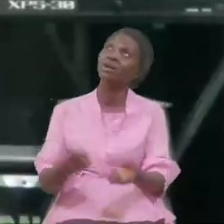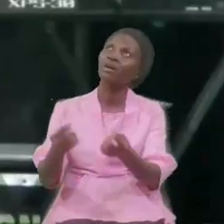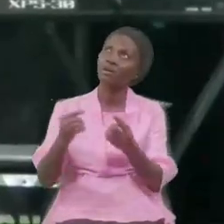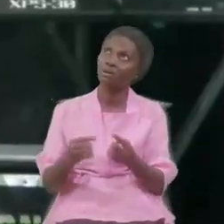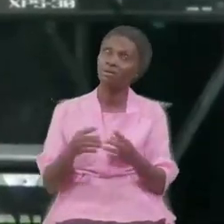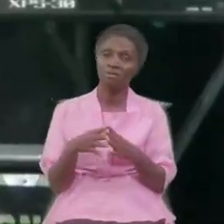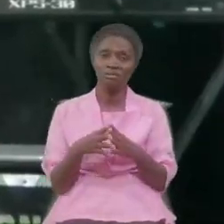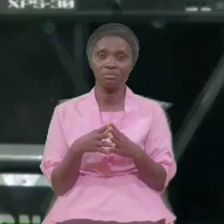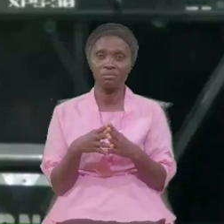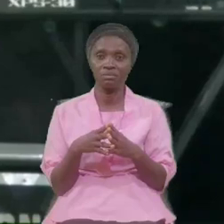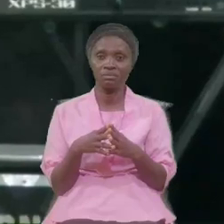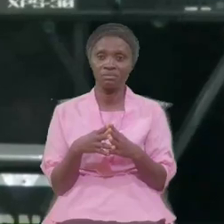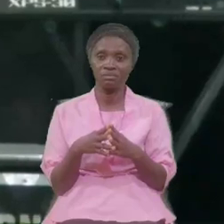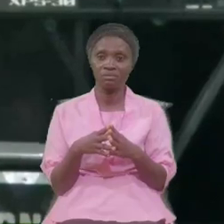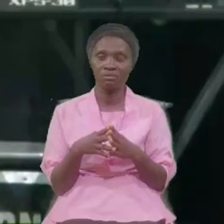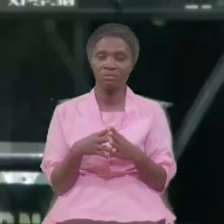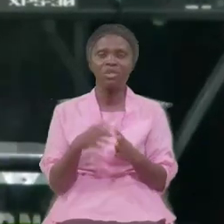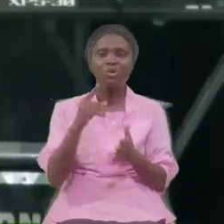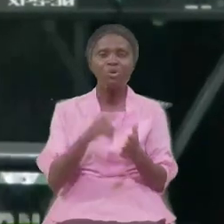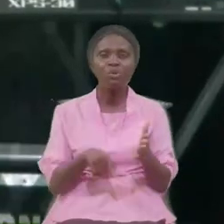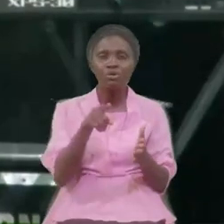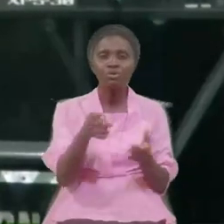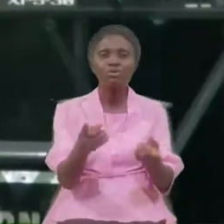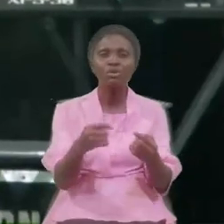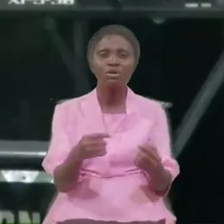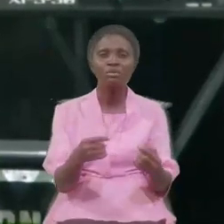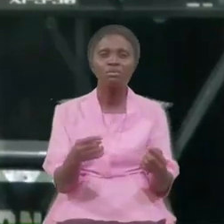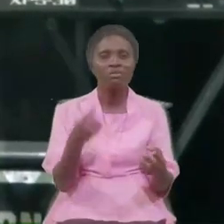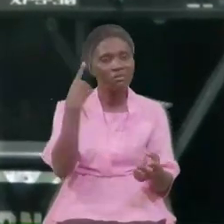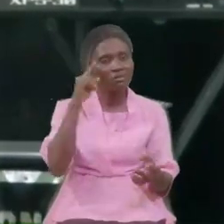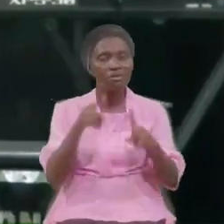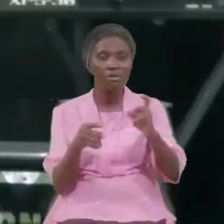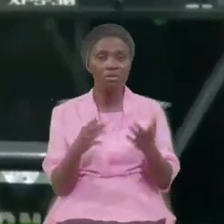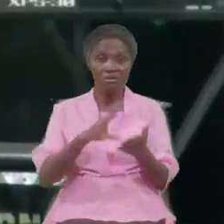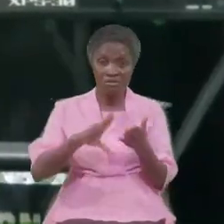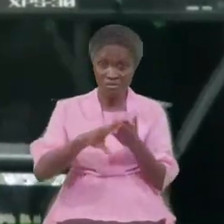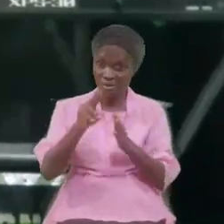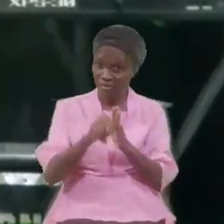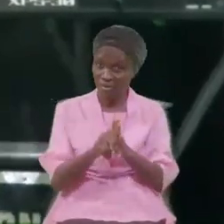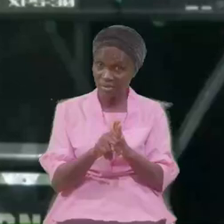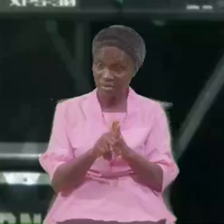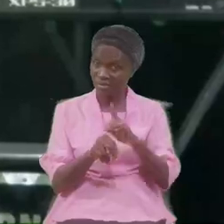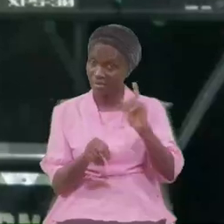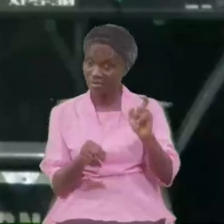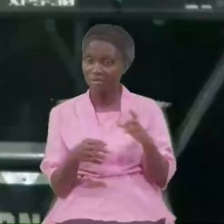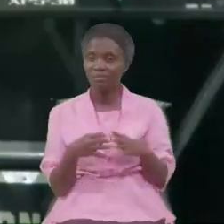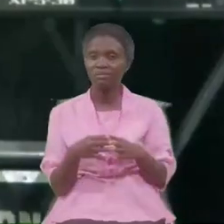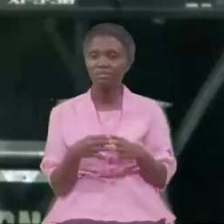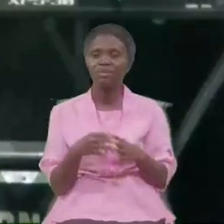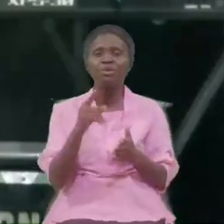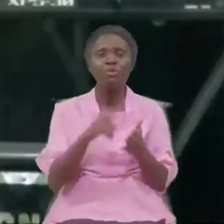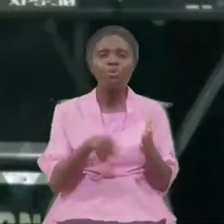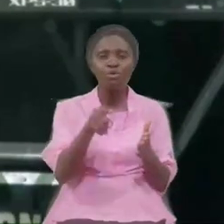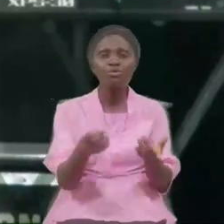Seigneur, je viens. Tu viens pour quelle chose? Je viens pour le pardon. Tu viens pour